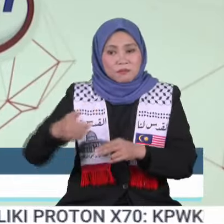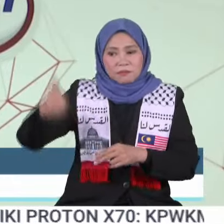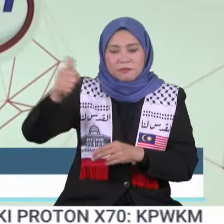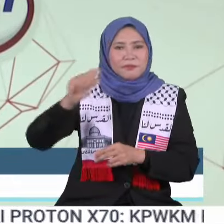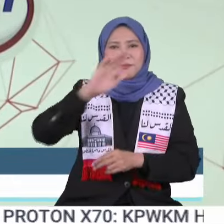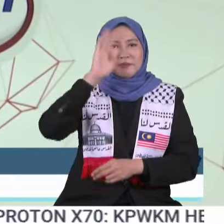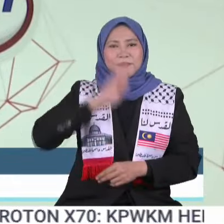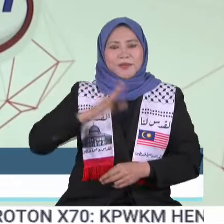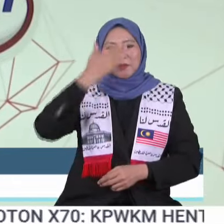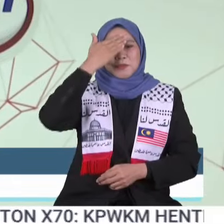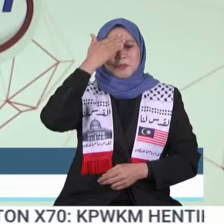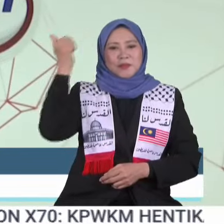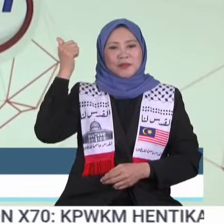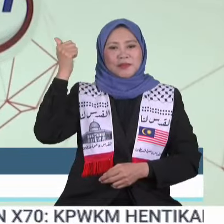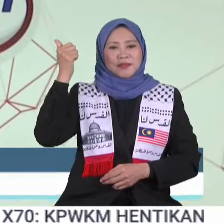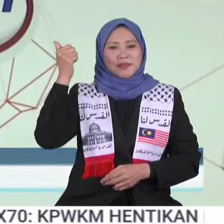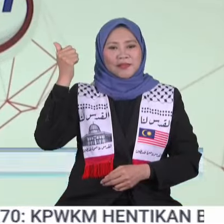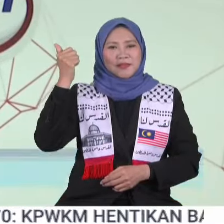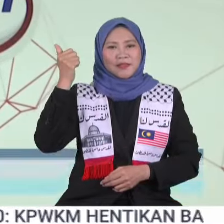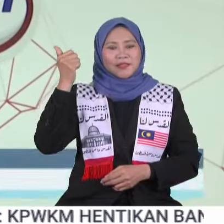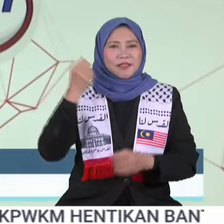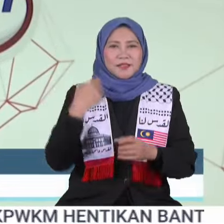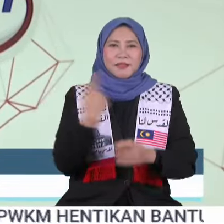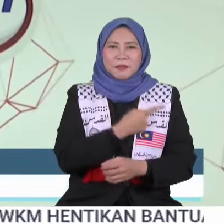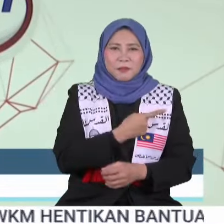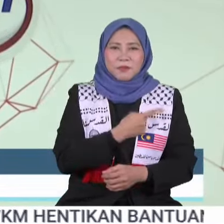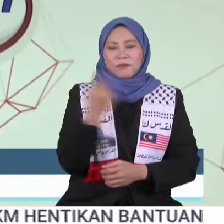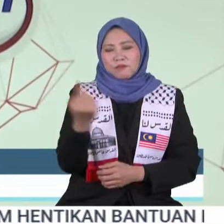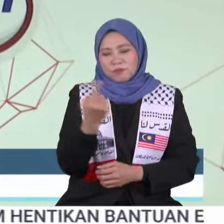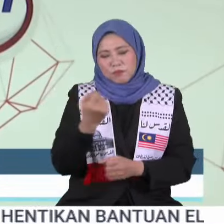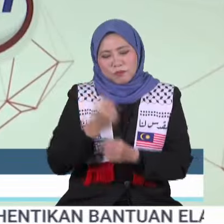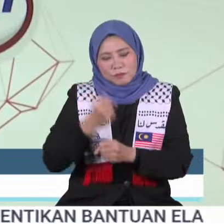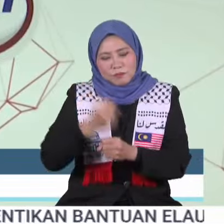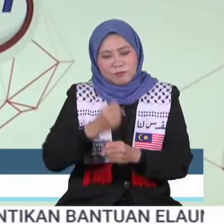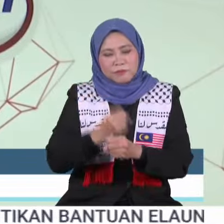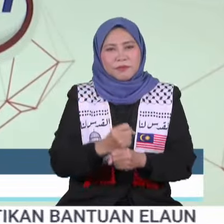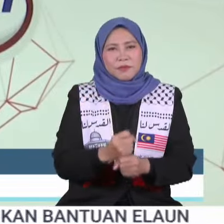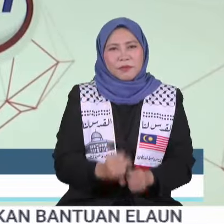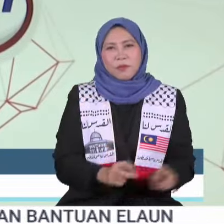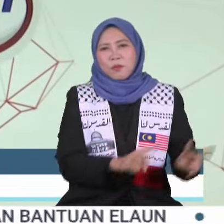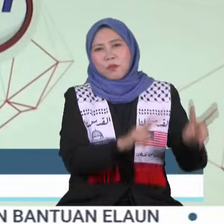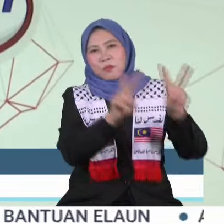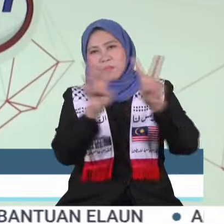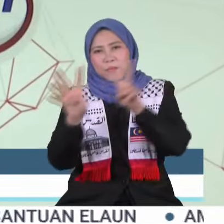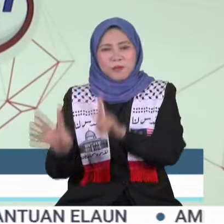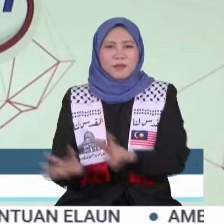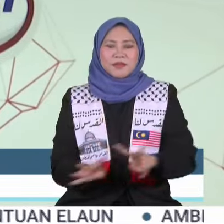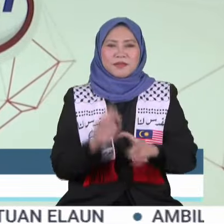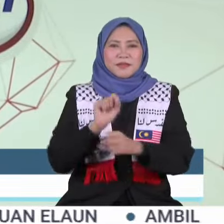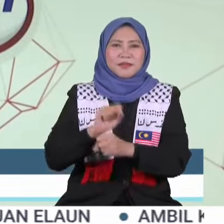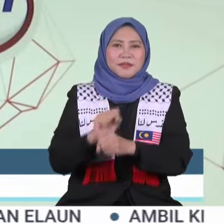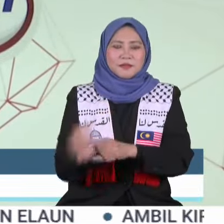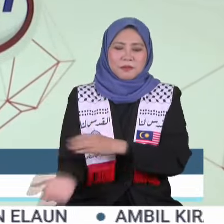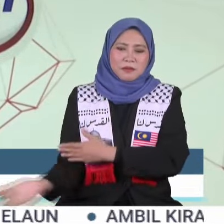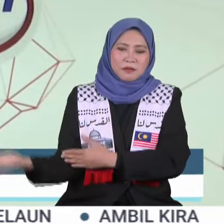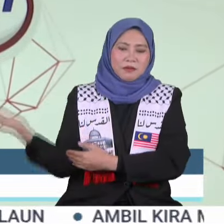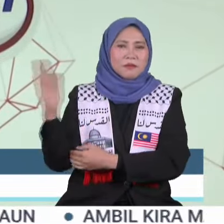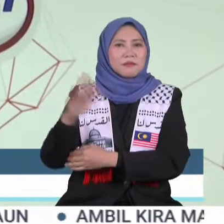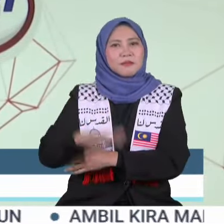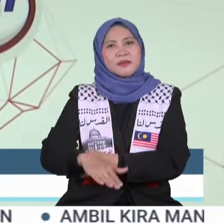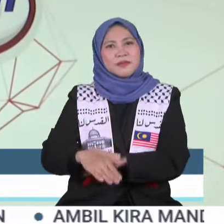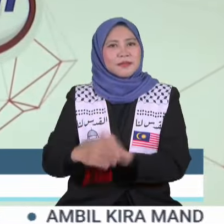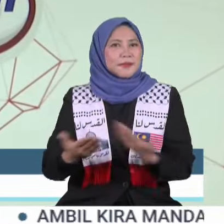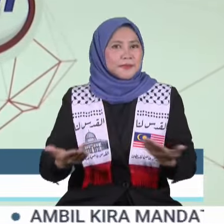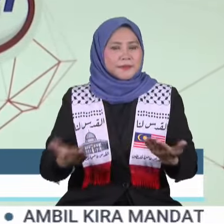pernah lupa pada kami yang sentiasa beroperasi 24 jam dan alhamdulillah tahun